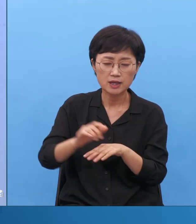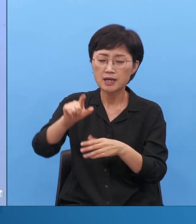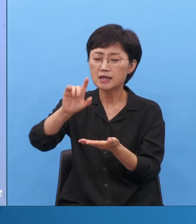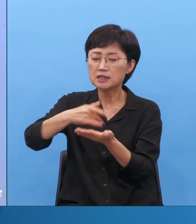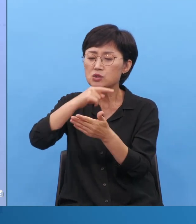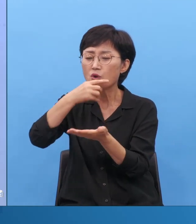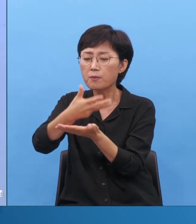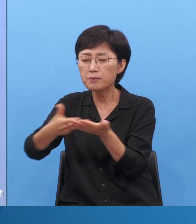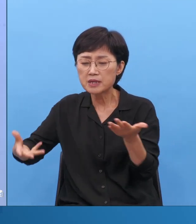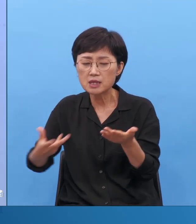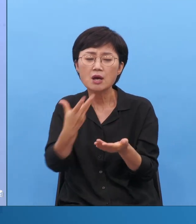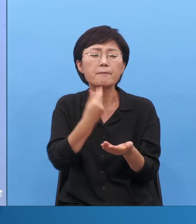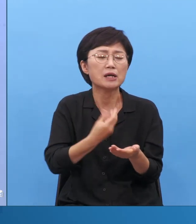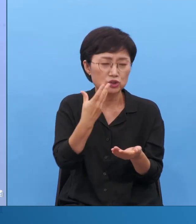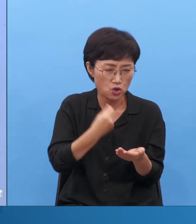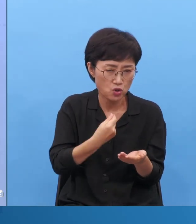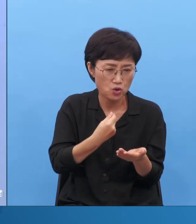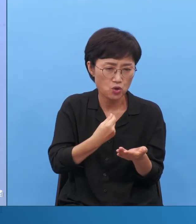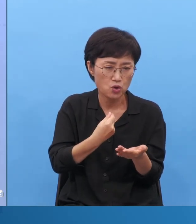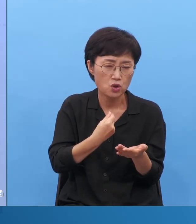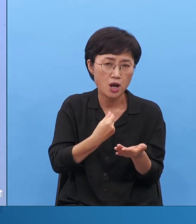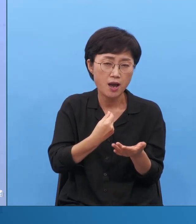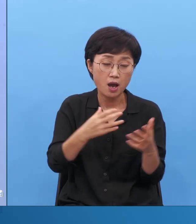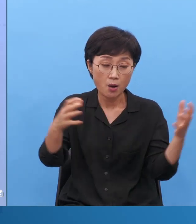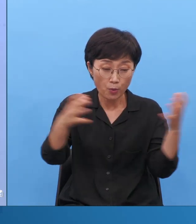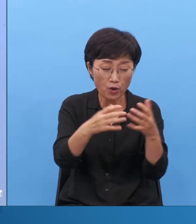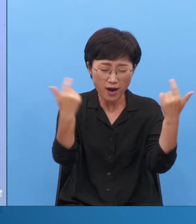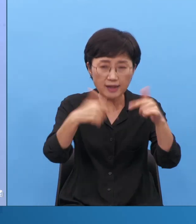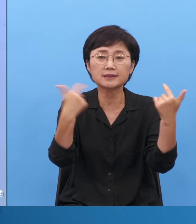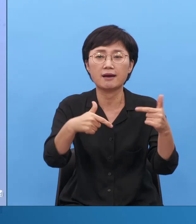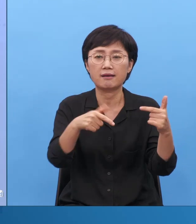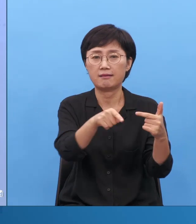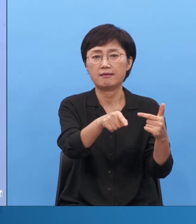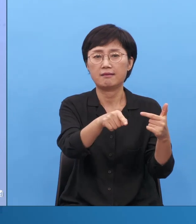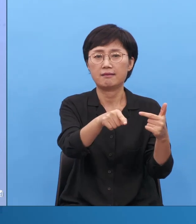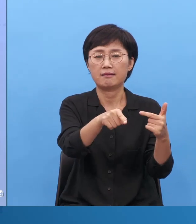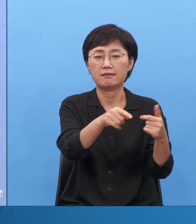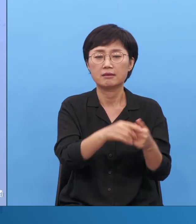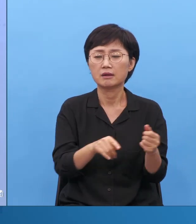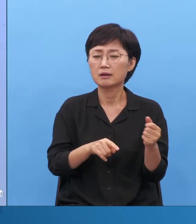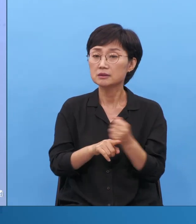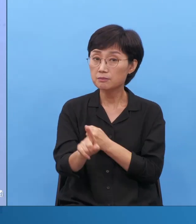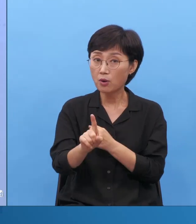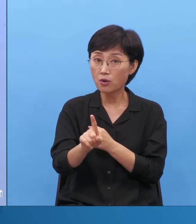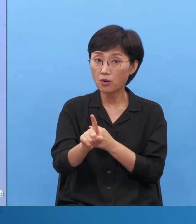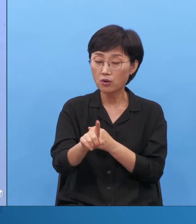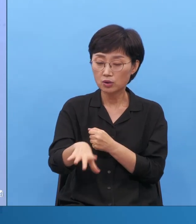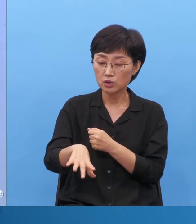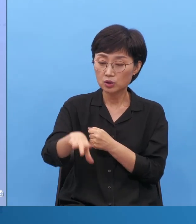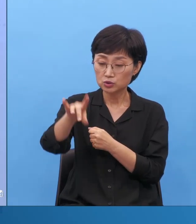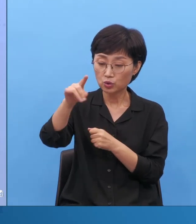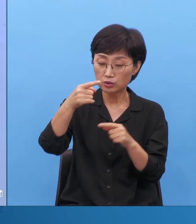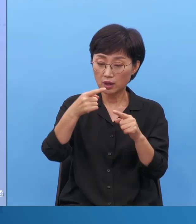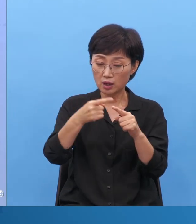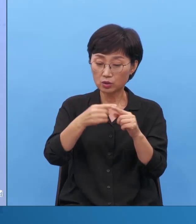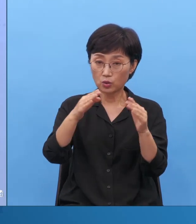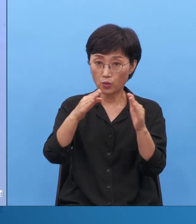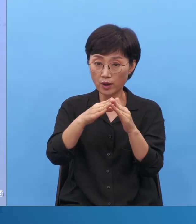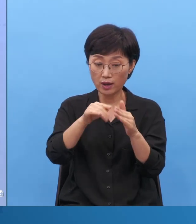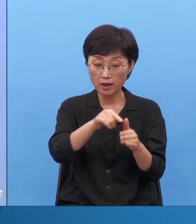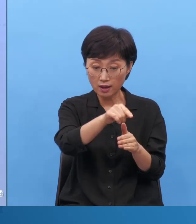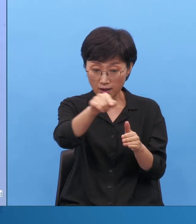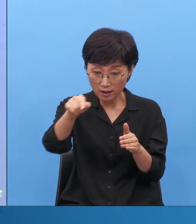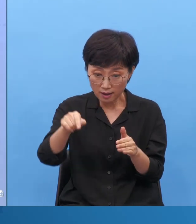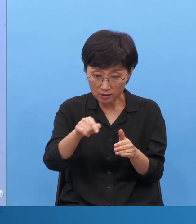Jesus. 모일 때마다 The blood of Christ. Every single time. 이 말은 초대교회가 그리스도로